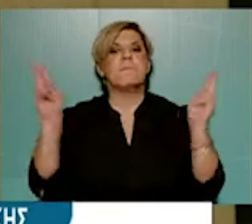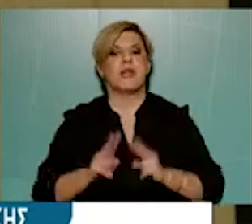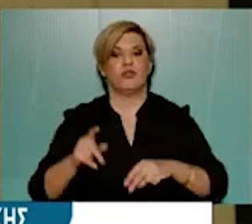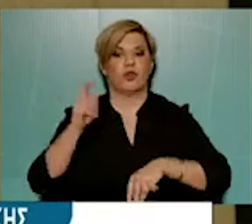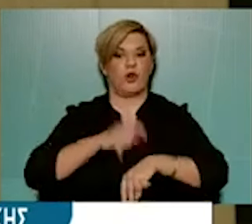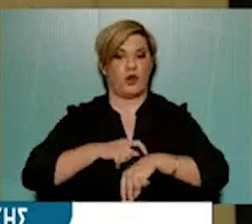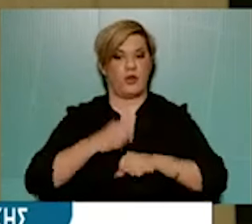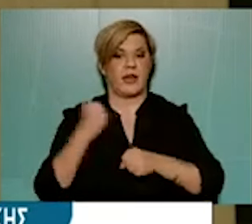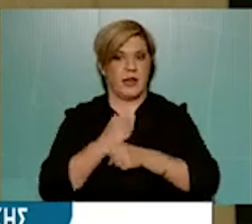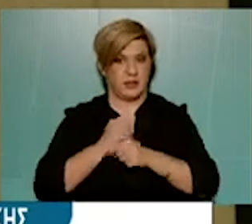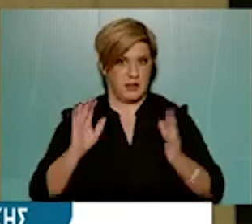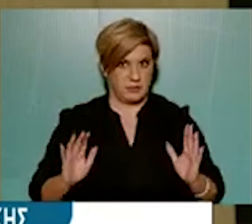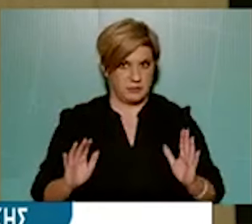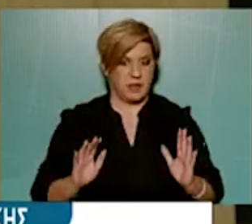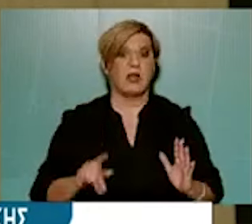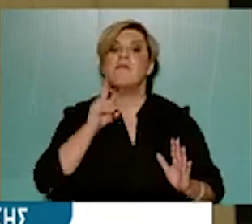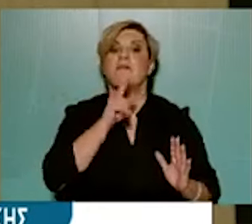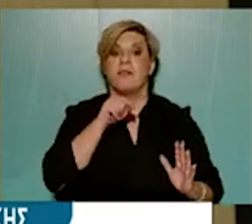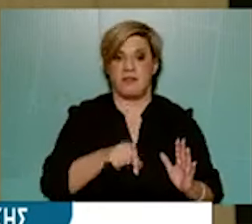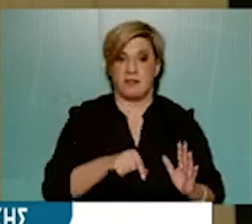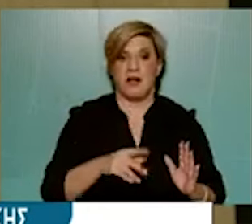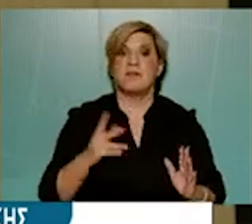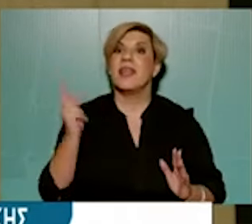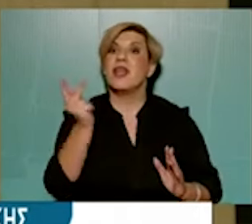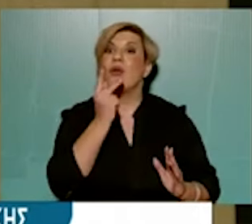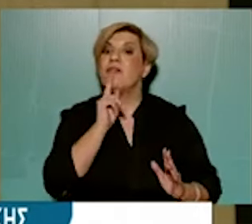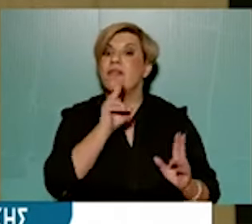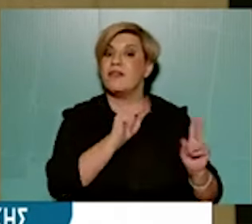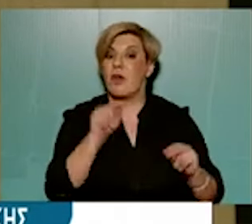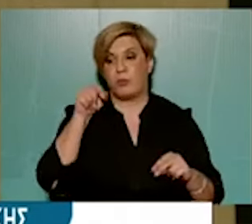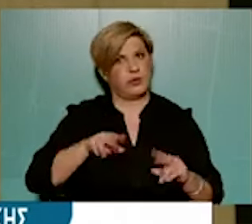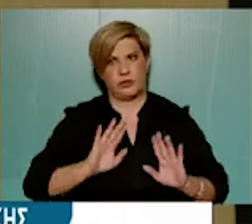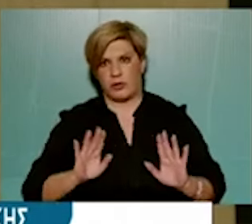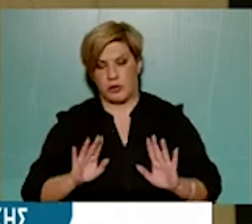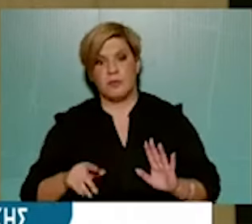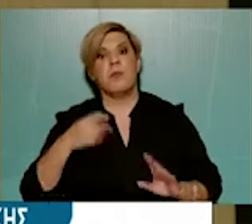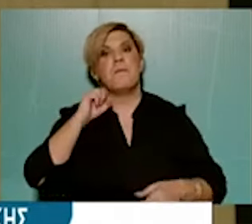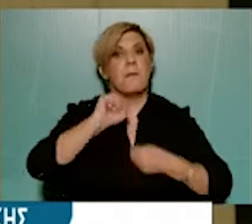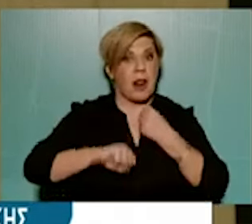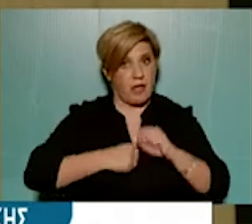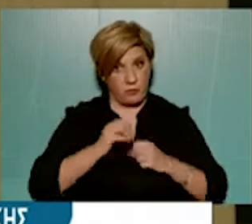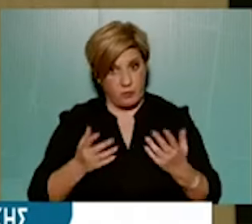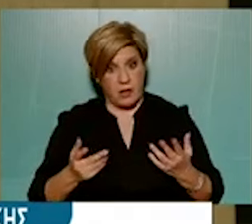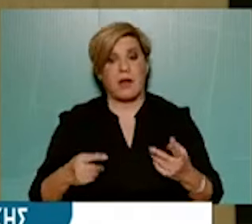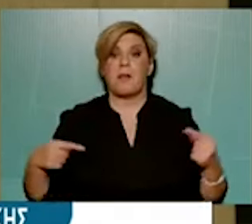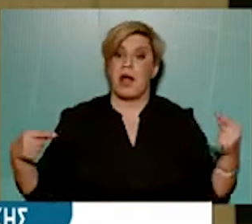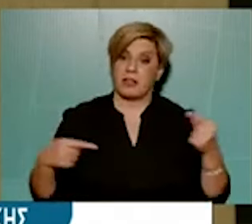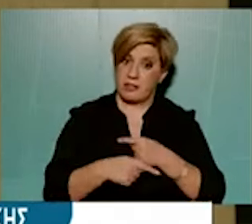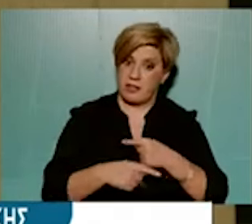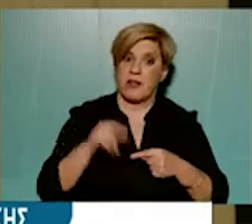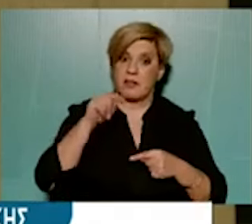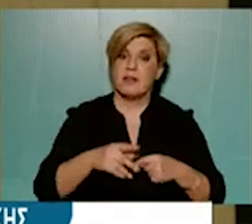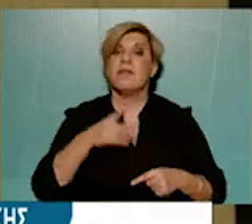χρόνου εργασίας. Σε μια τέτοια όμως κοινωνία, όχι σαν τη σημερινή, που παλεύουμε, σε αντίθεση με τη